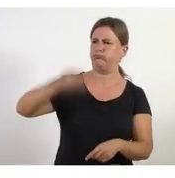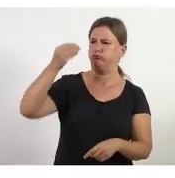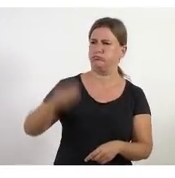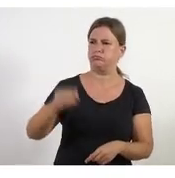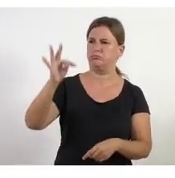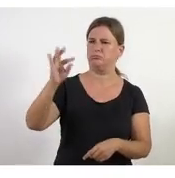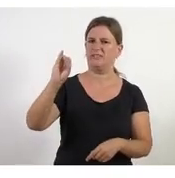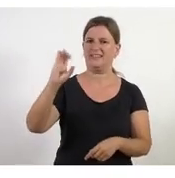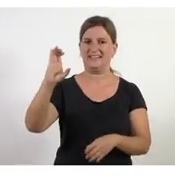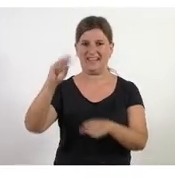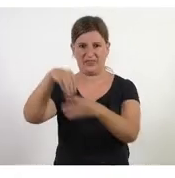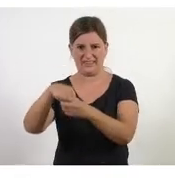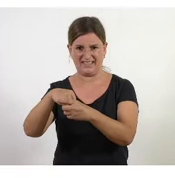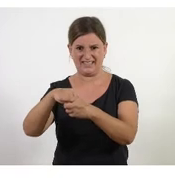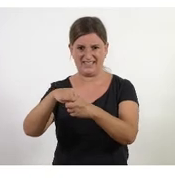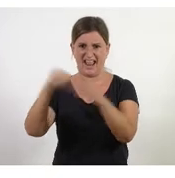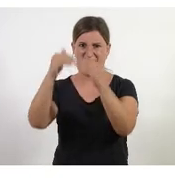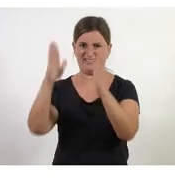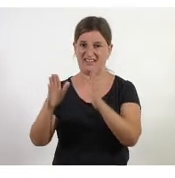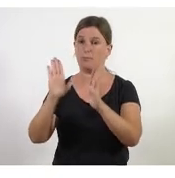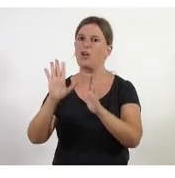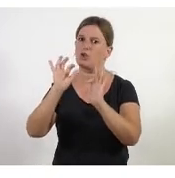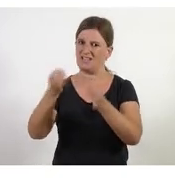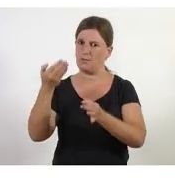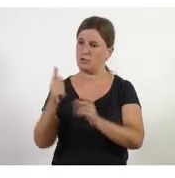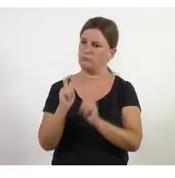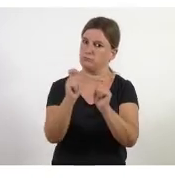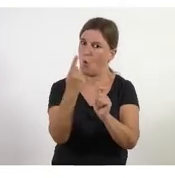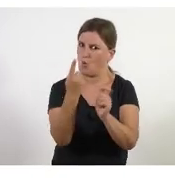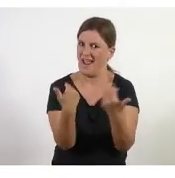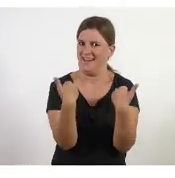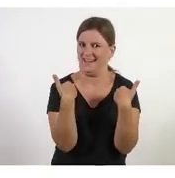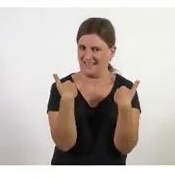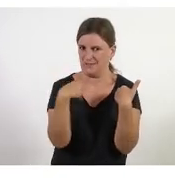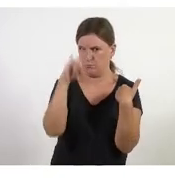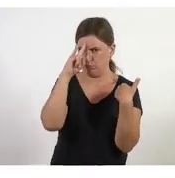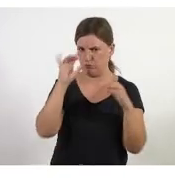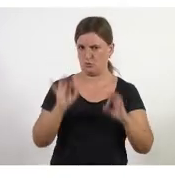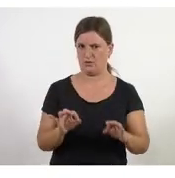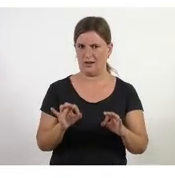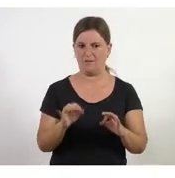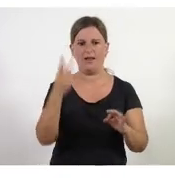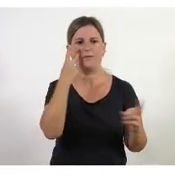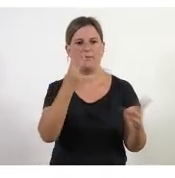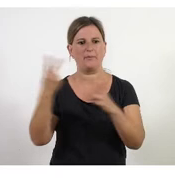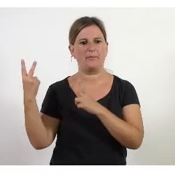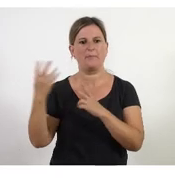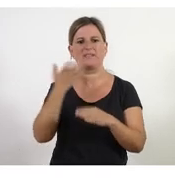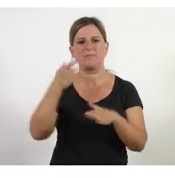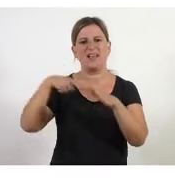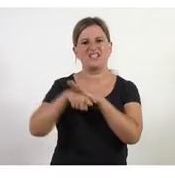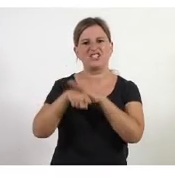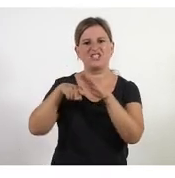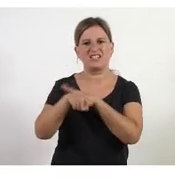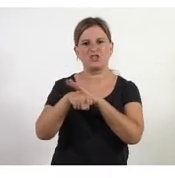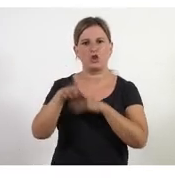que és bo que alguna persona es responsabilitzi. I aquesta és la vista que té la pantalla de gestió de la suite de